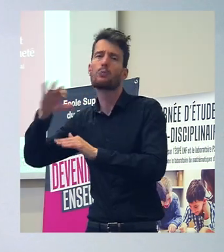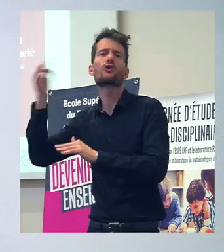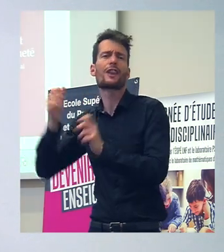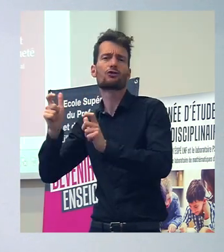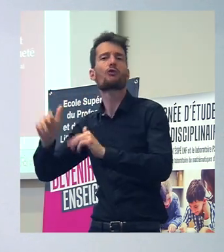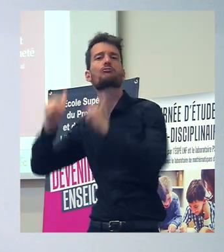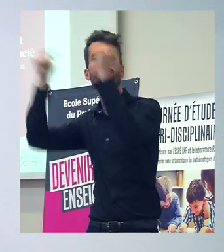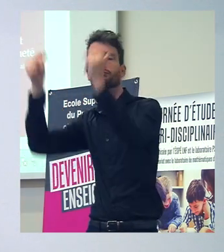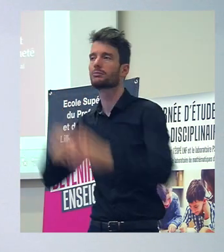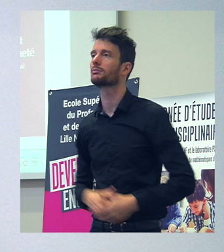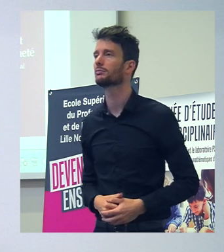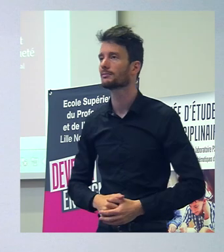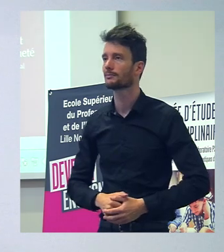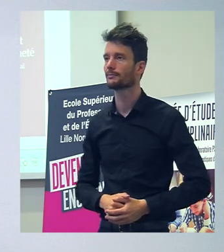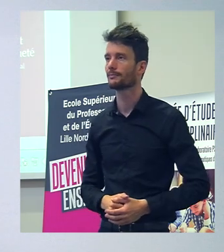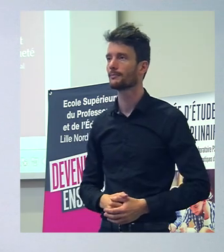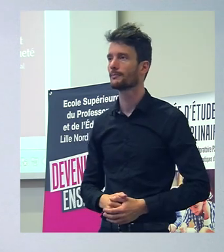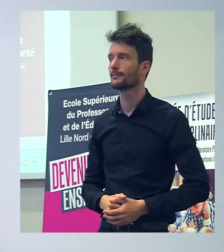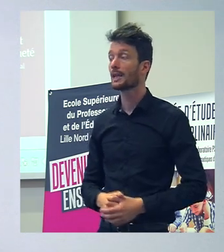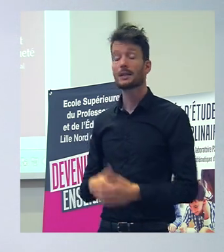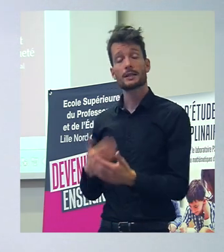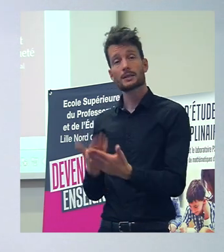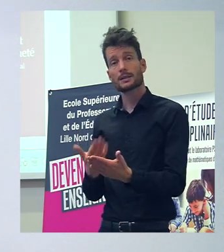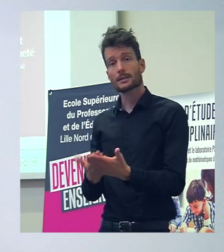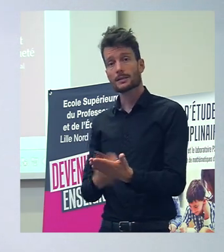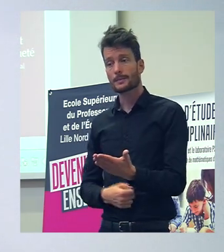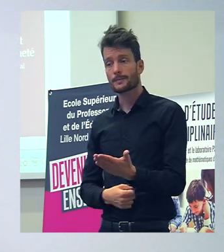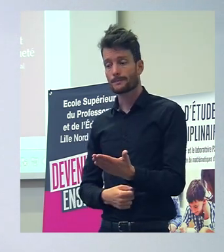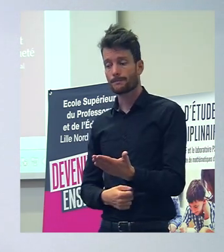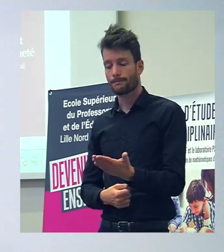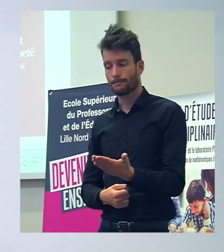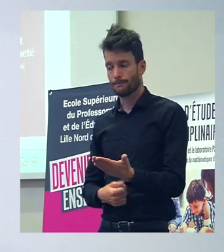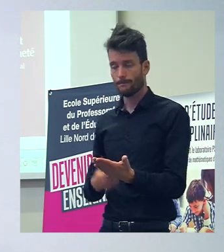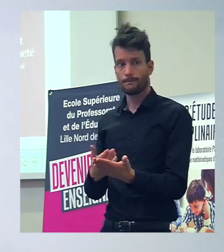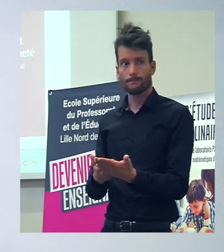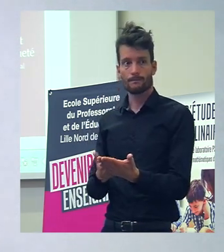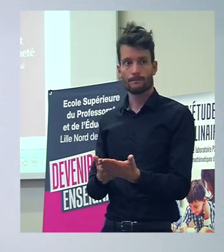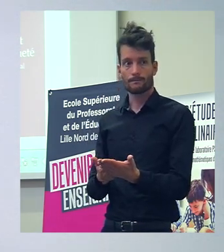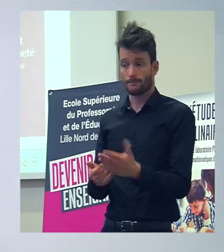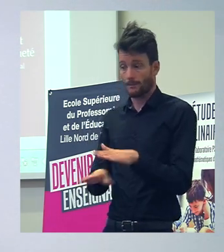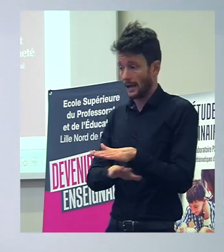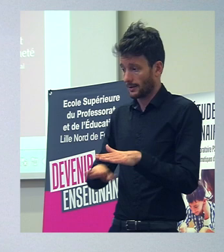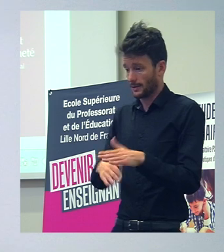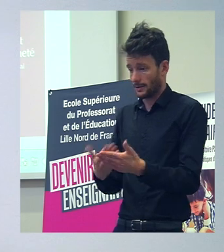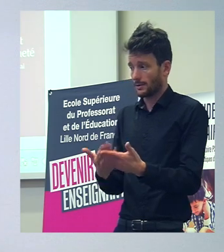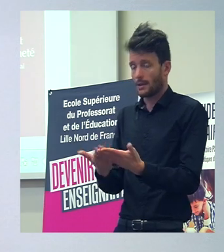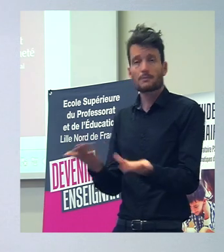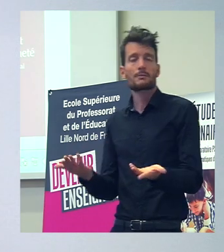Ça, c'est, je dirais, l'ABC. Mais vous avez conscience,